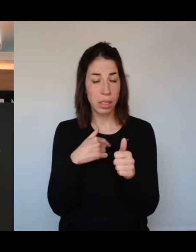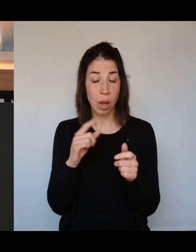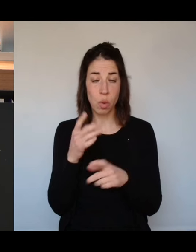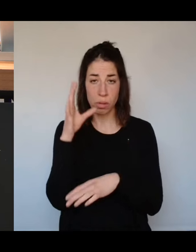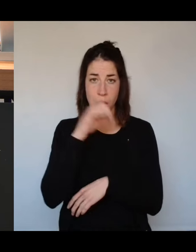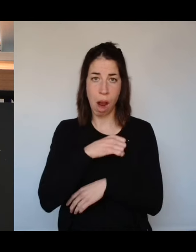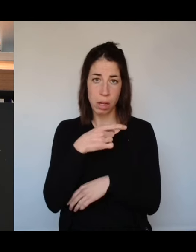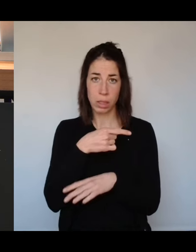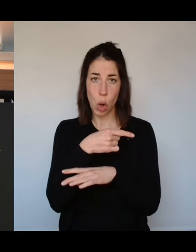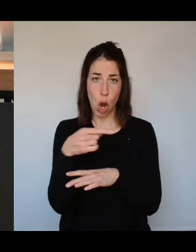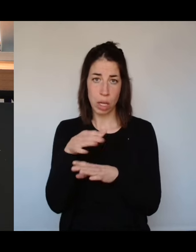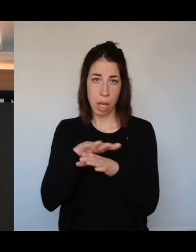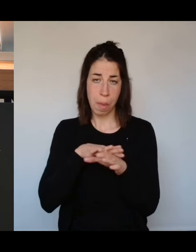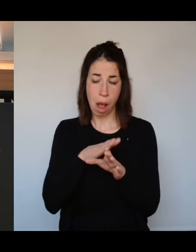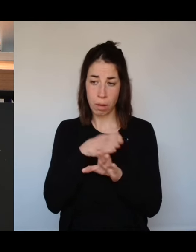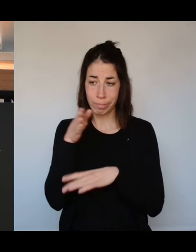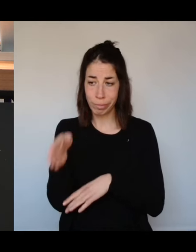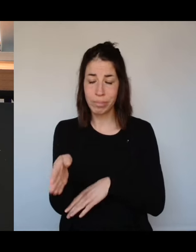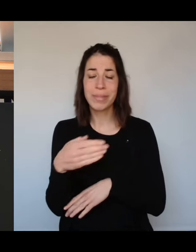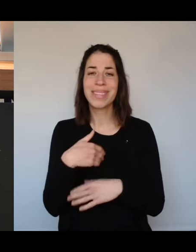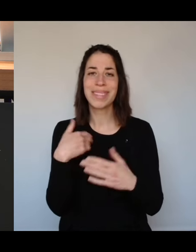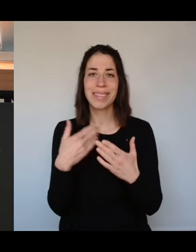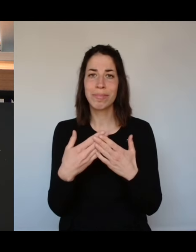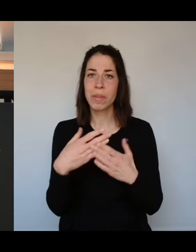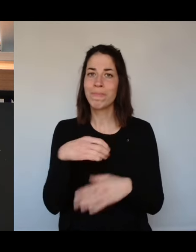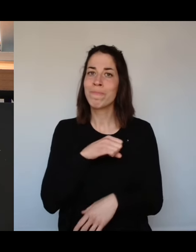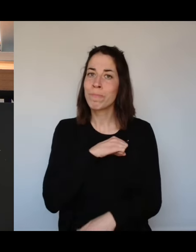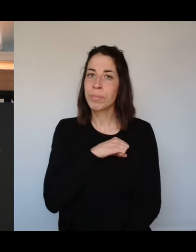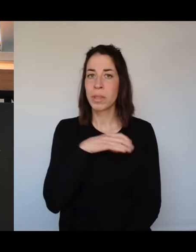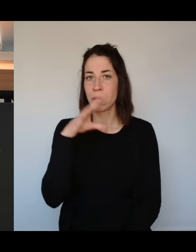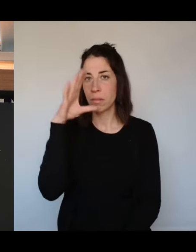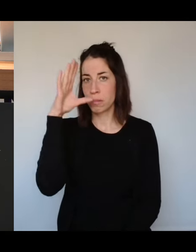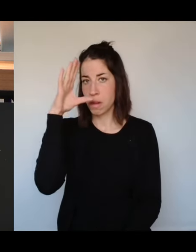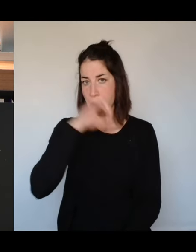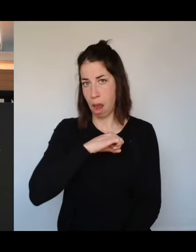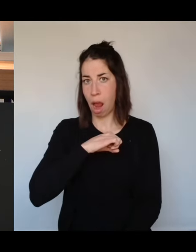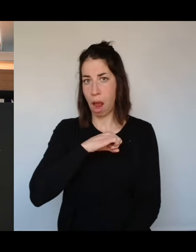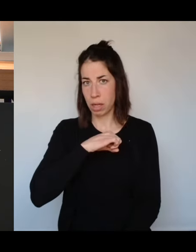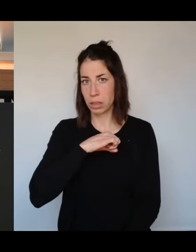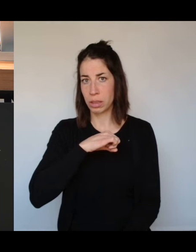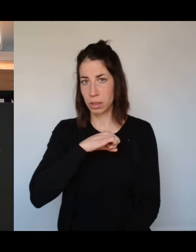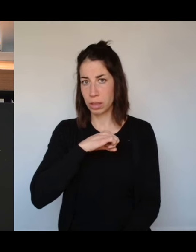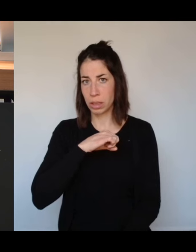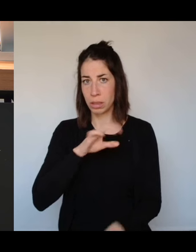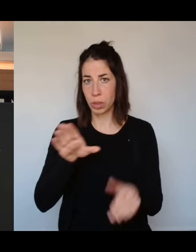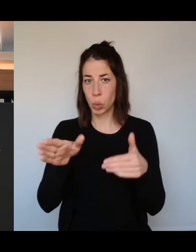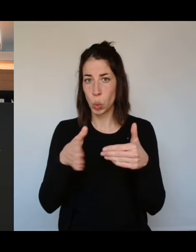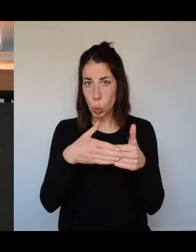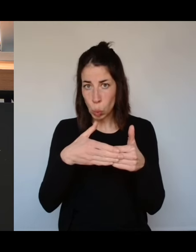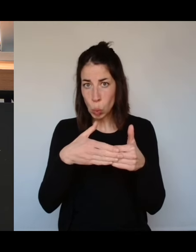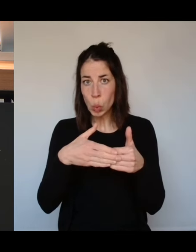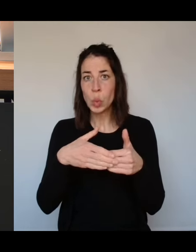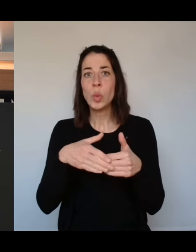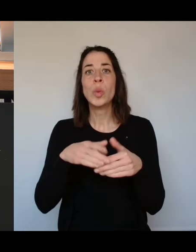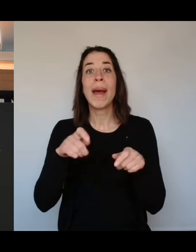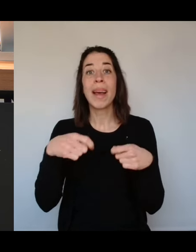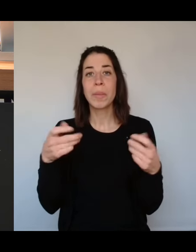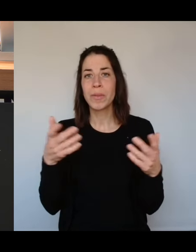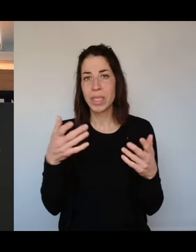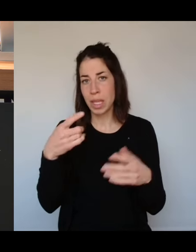nachts die Einsatzzeiten der Polizei reduziert. Und es liegt auf der Hand, dass der Park dann